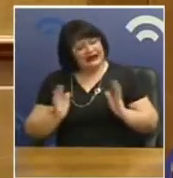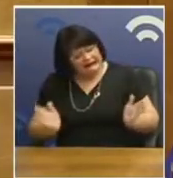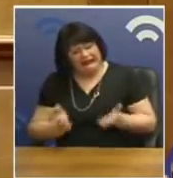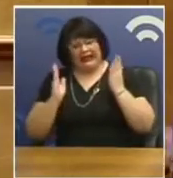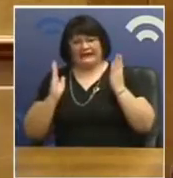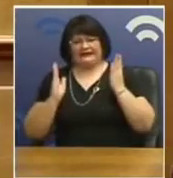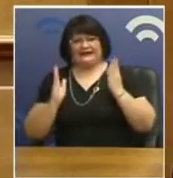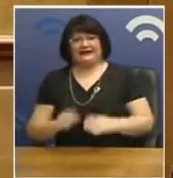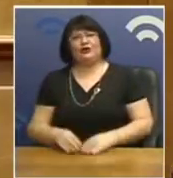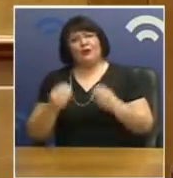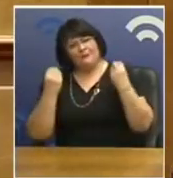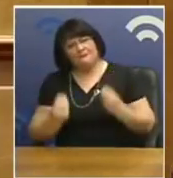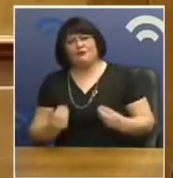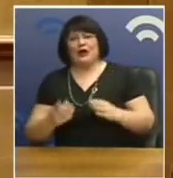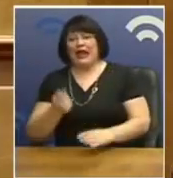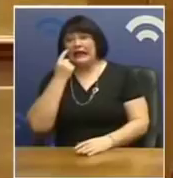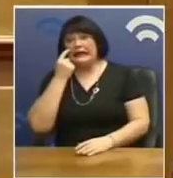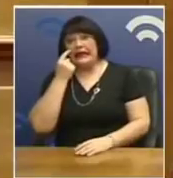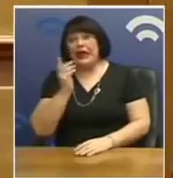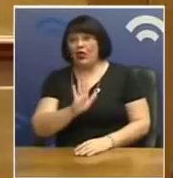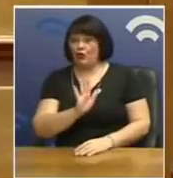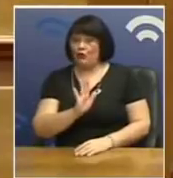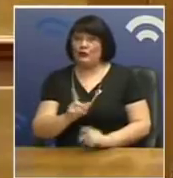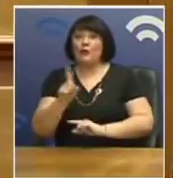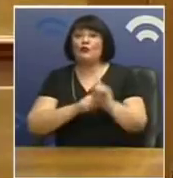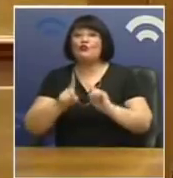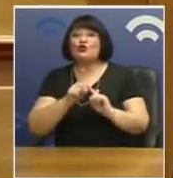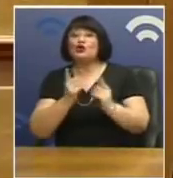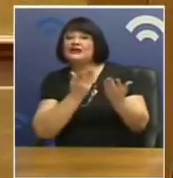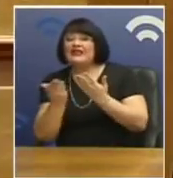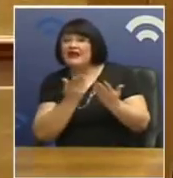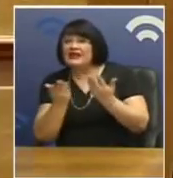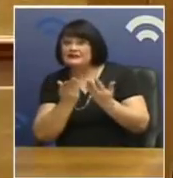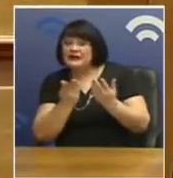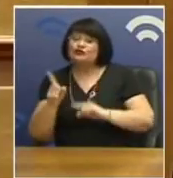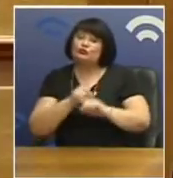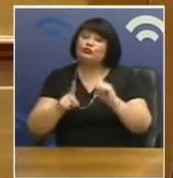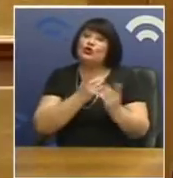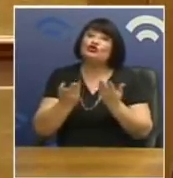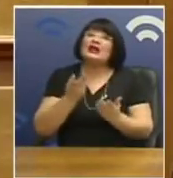να είναι αδιάβαστος. Πάμε όμως να δούμε ποιος είναι ο διαβασμένος και ποιος ο αδιάβαστος.